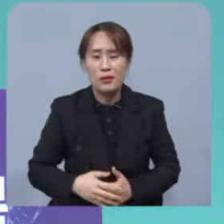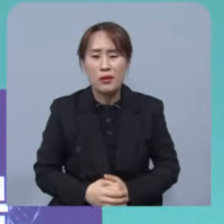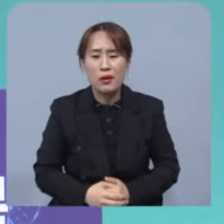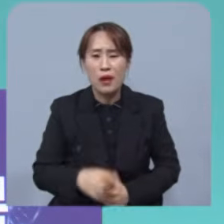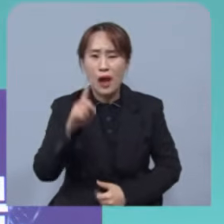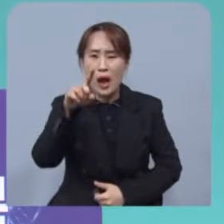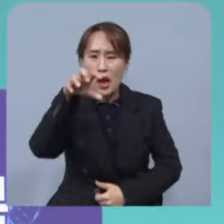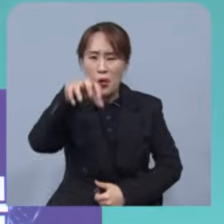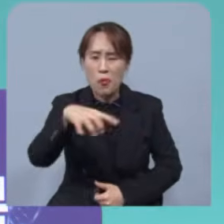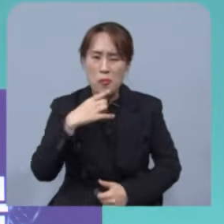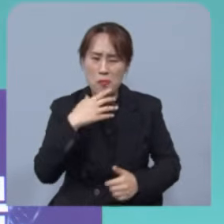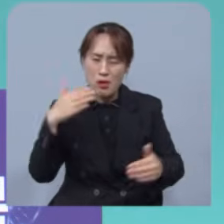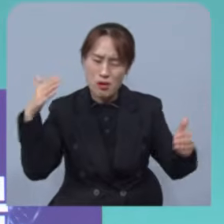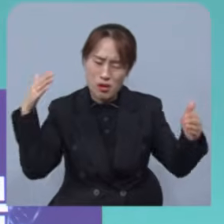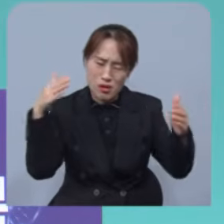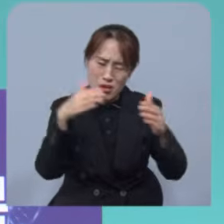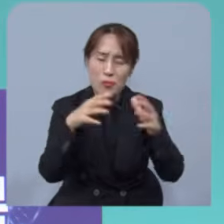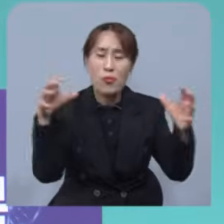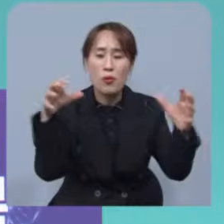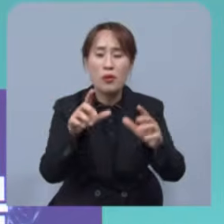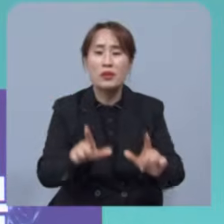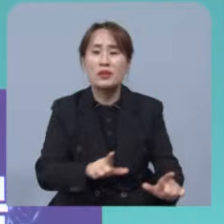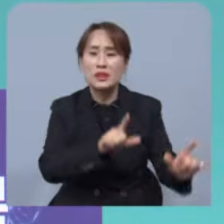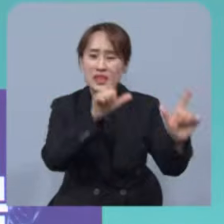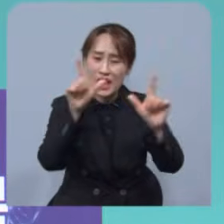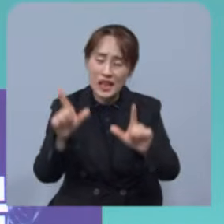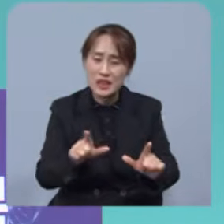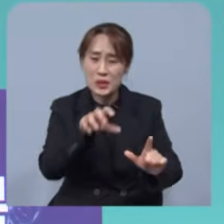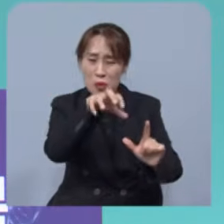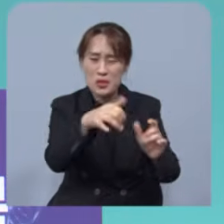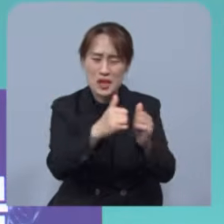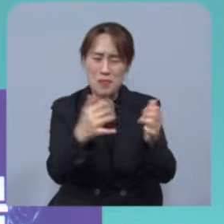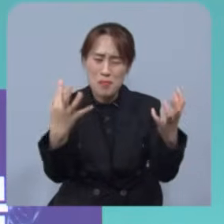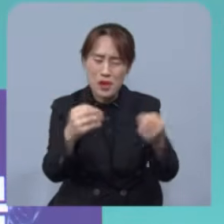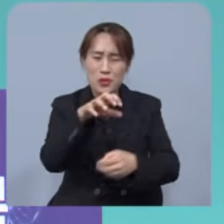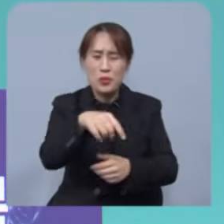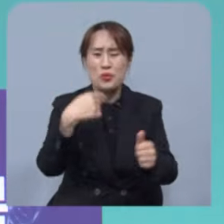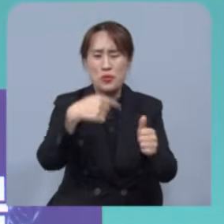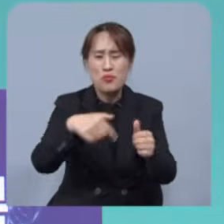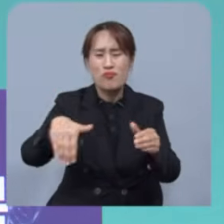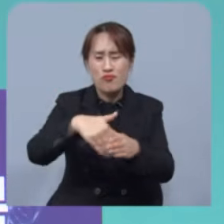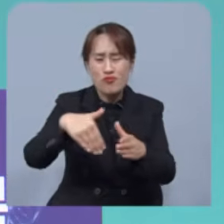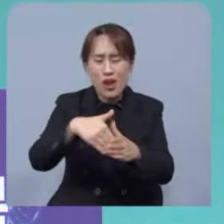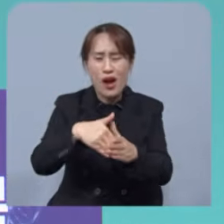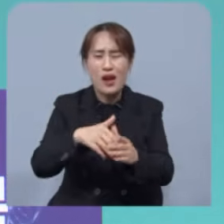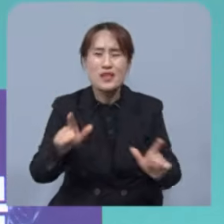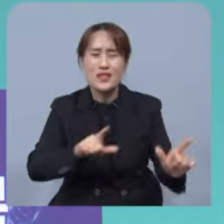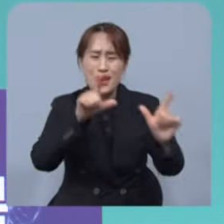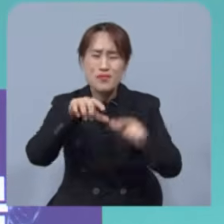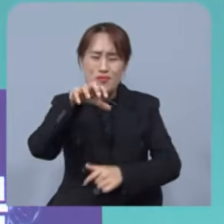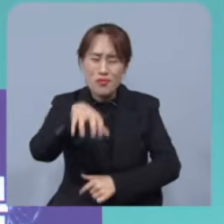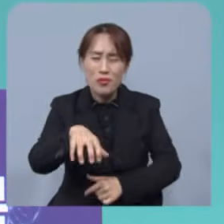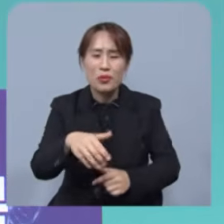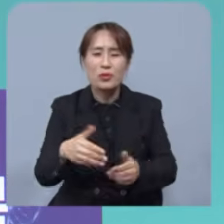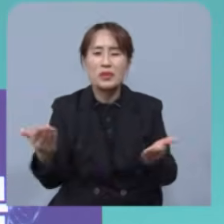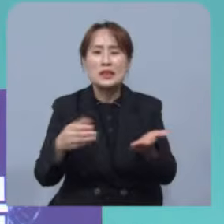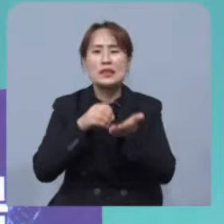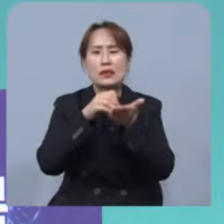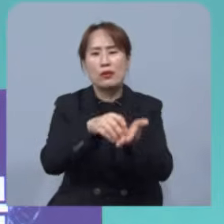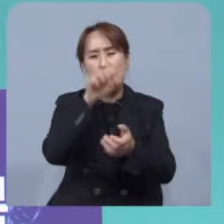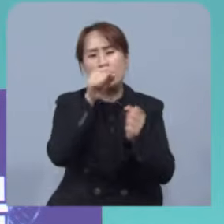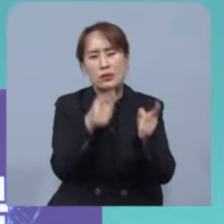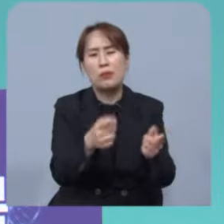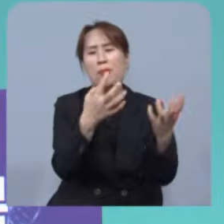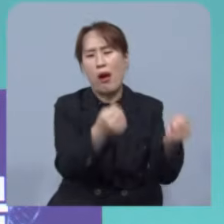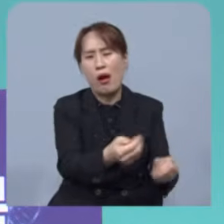군데 모여 사는 곳은 뭐 인프라부터 교육, 문화, 정주 여건들이 또 취업 여건이 아주